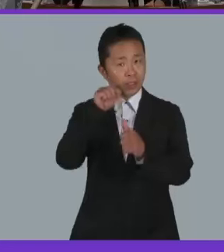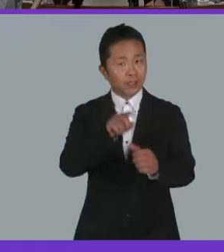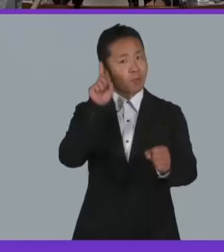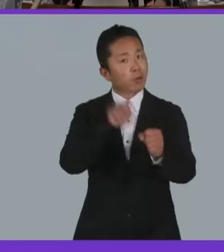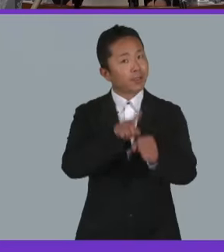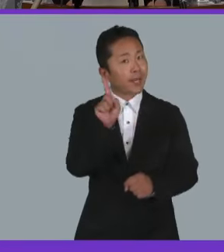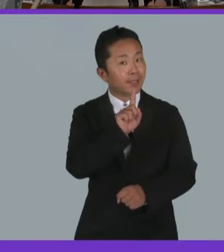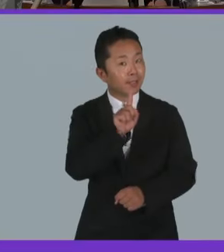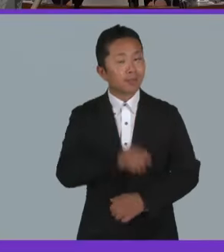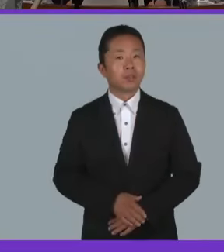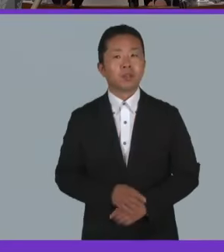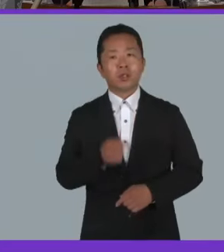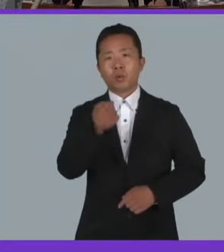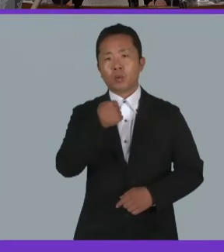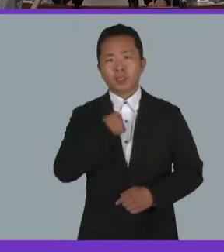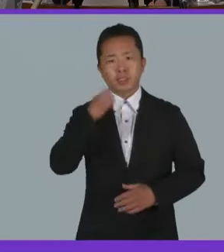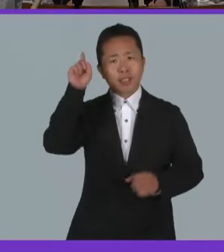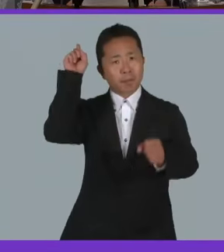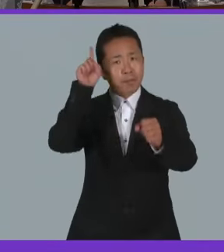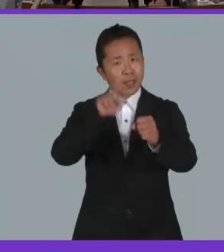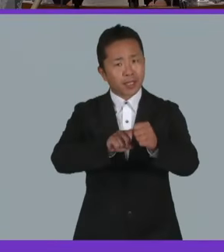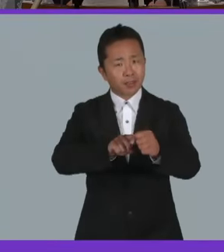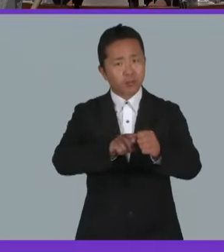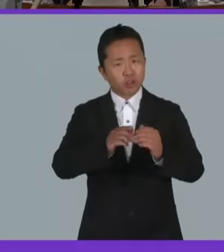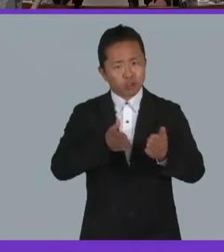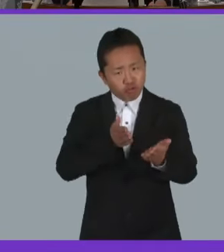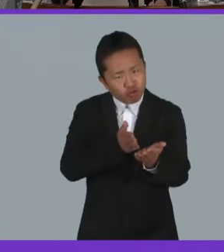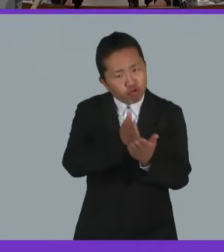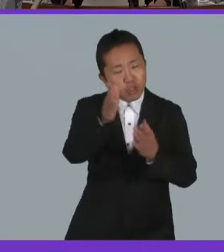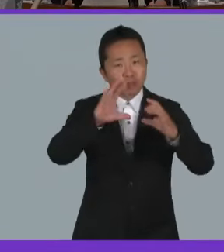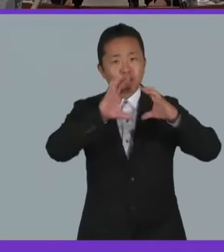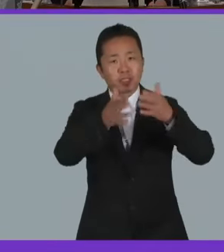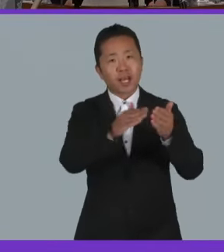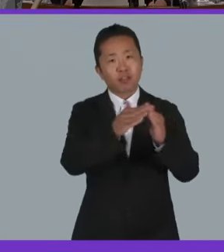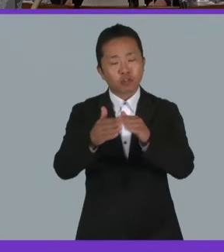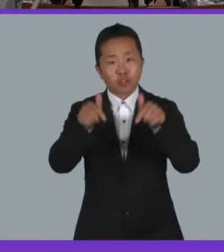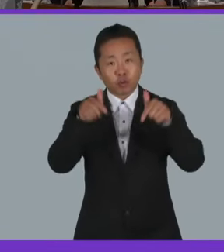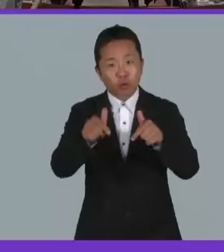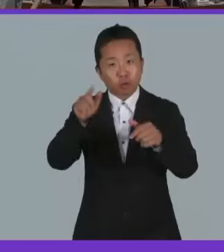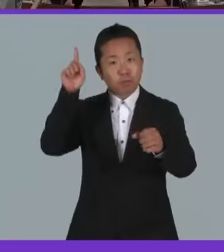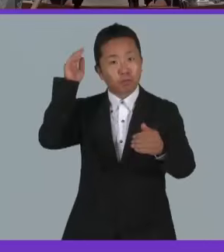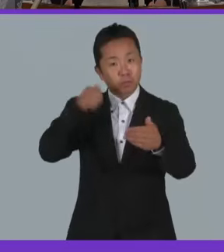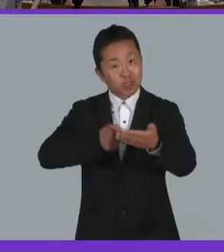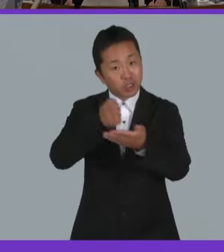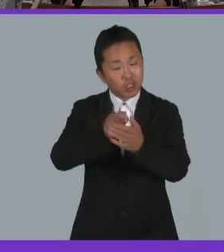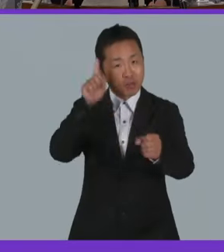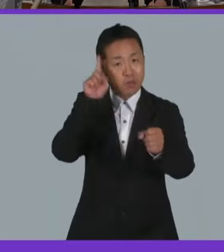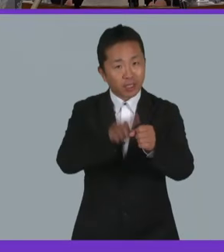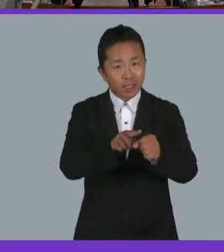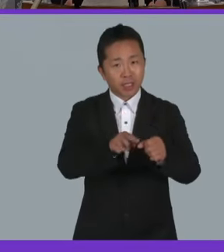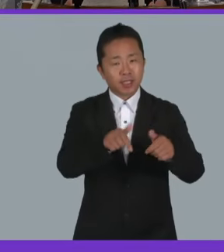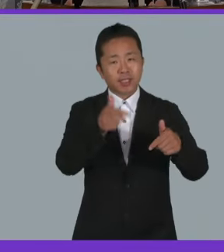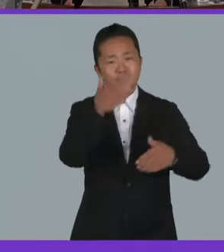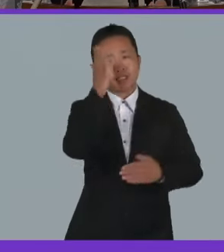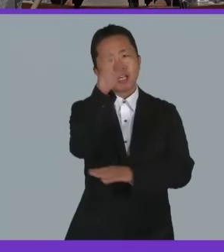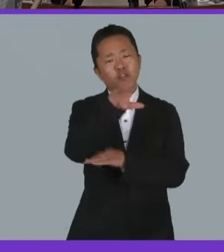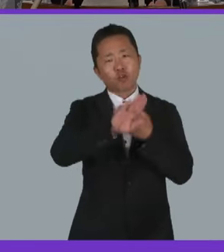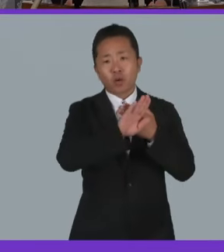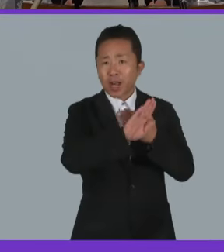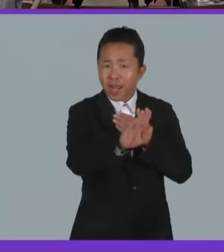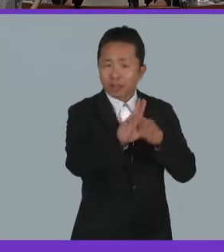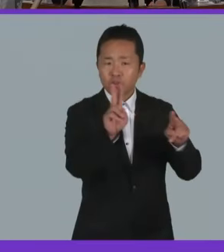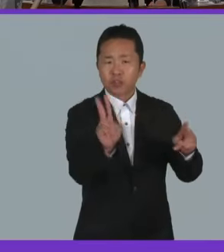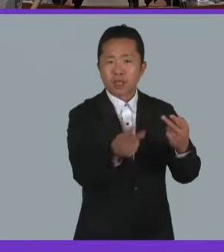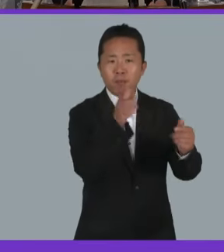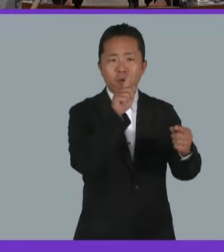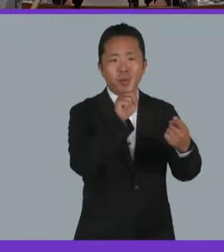が、私が目指す突き抜ける世界都市京都の実現に向けては、市役所外の専門的な知